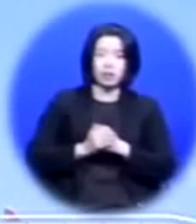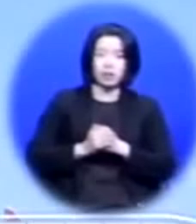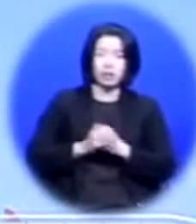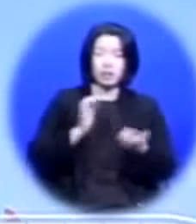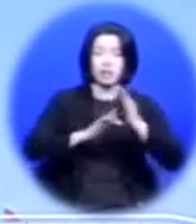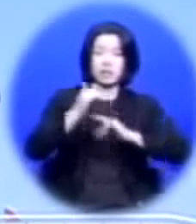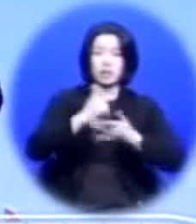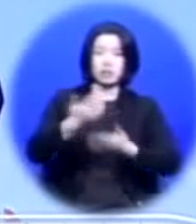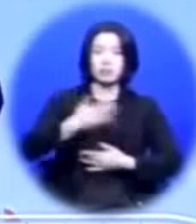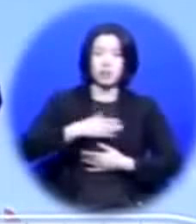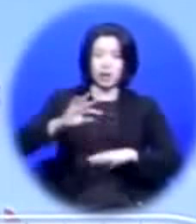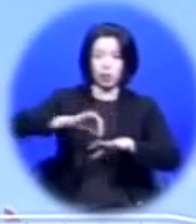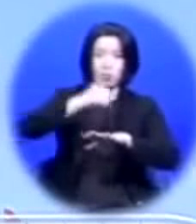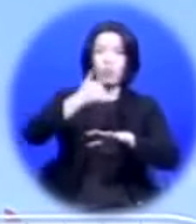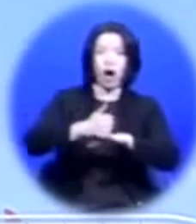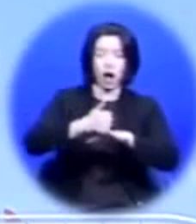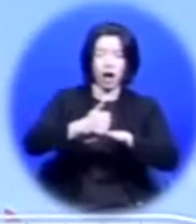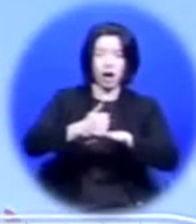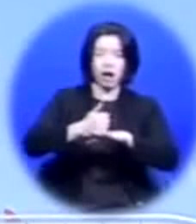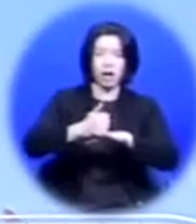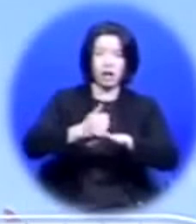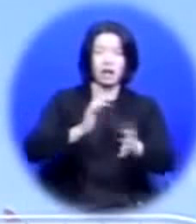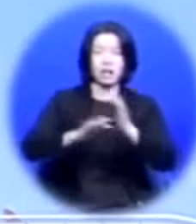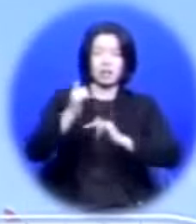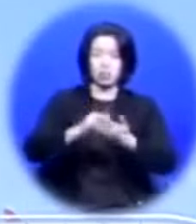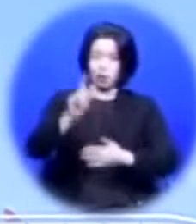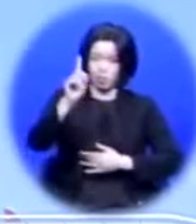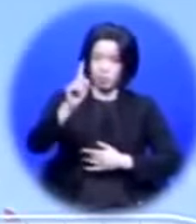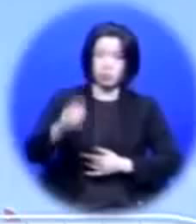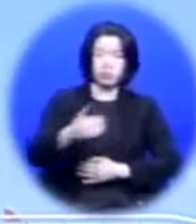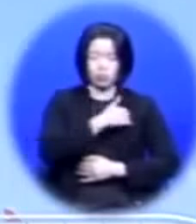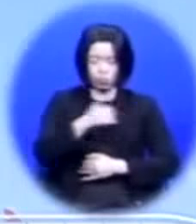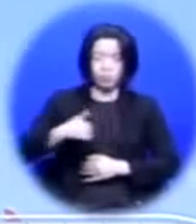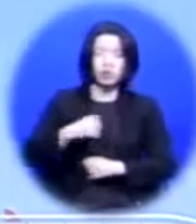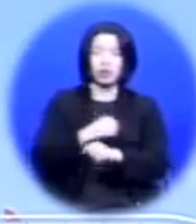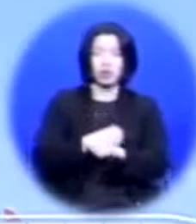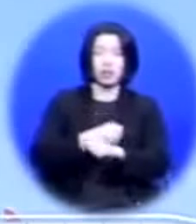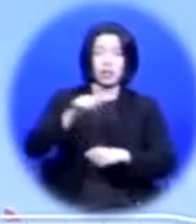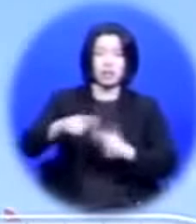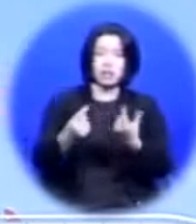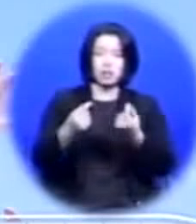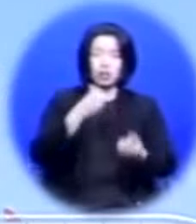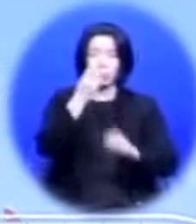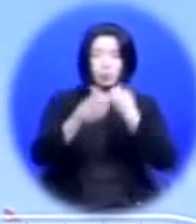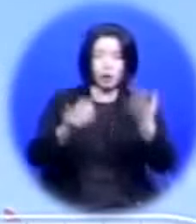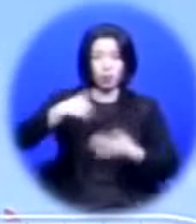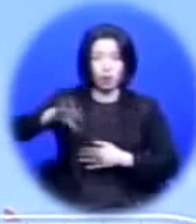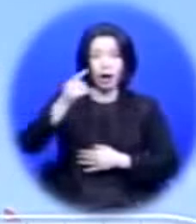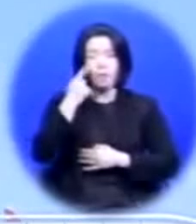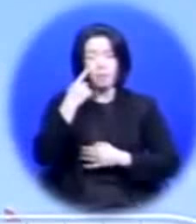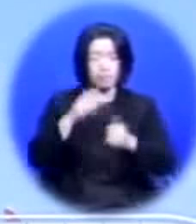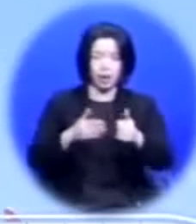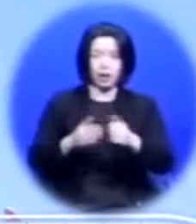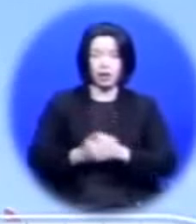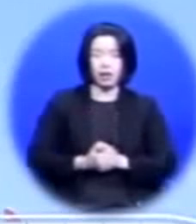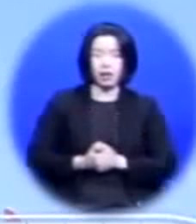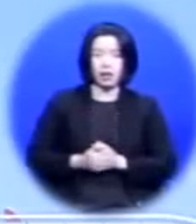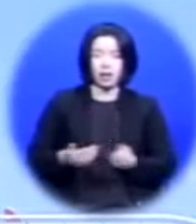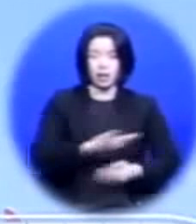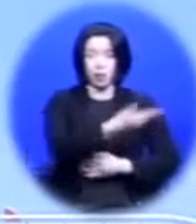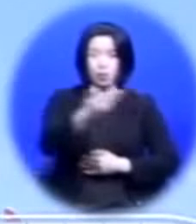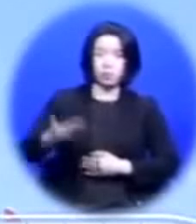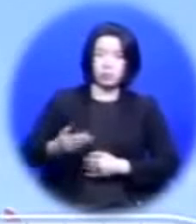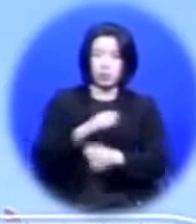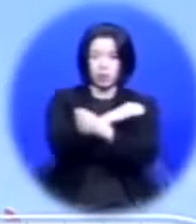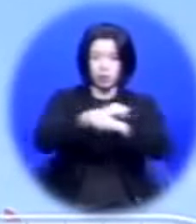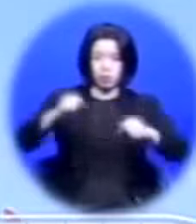예수님은 나의 왕이시라 예수님이 한 분이면 충분하다고 그렇게 고백하고 나가 보시라는 거예요 여러분